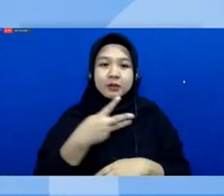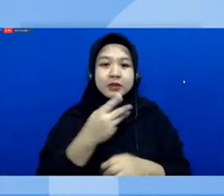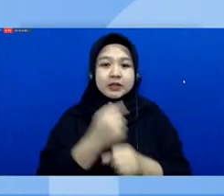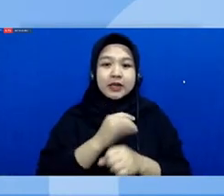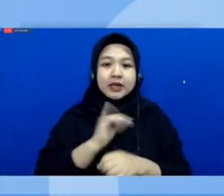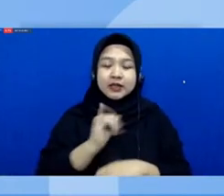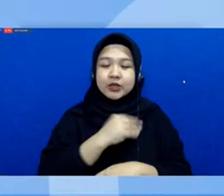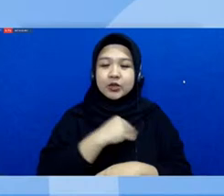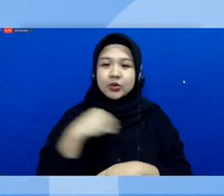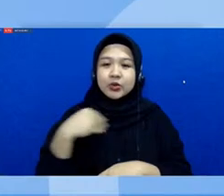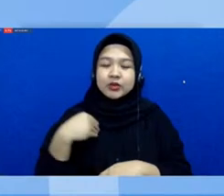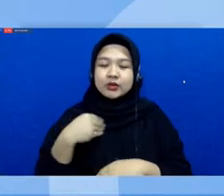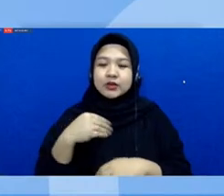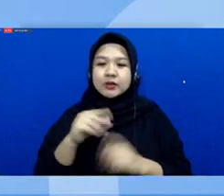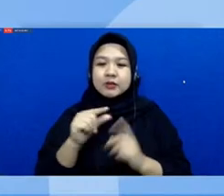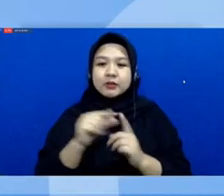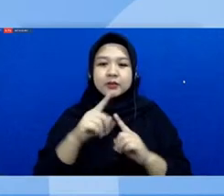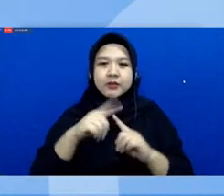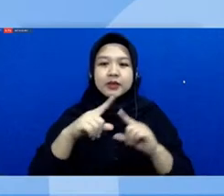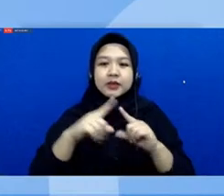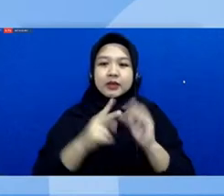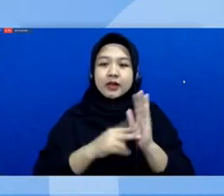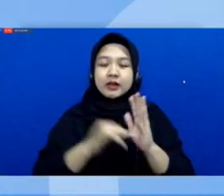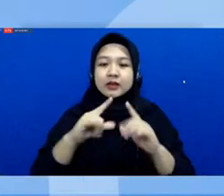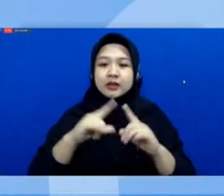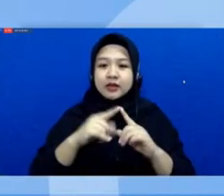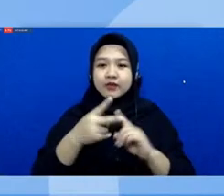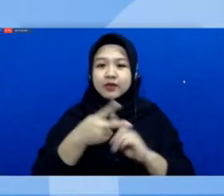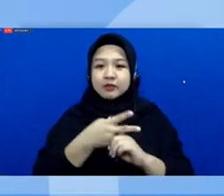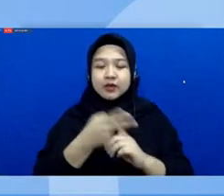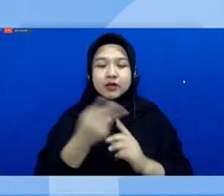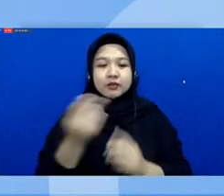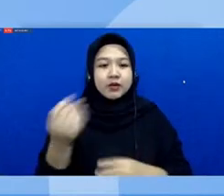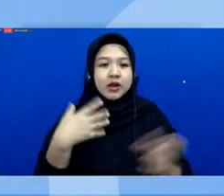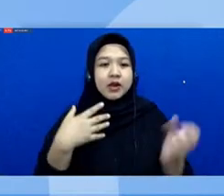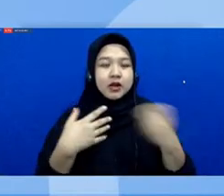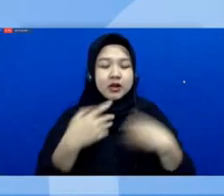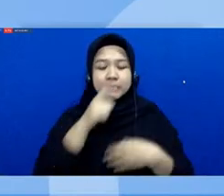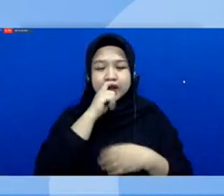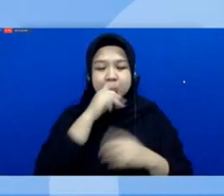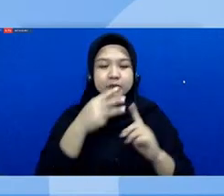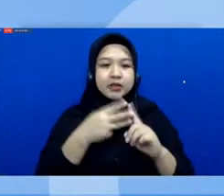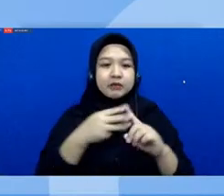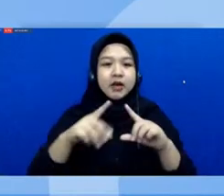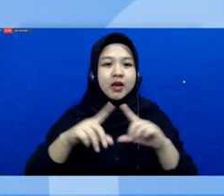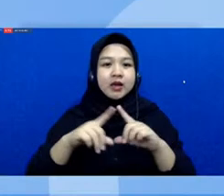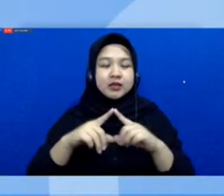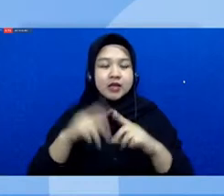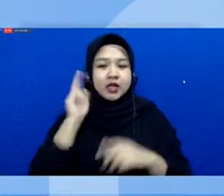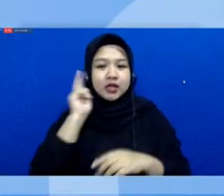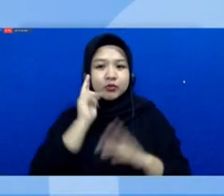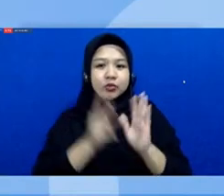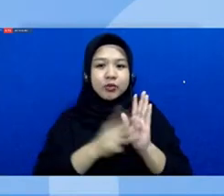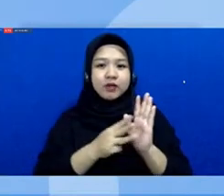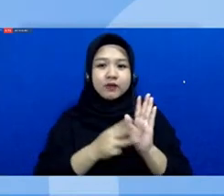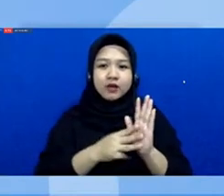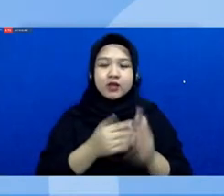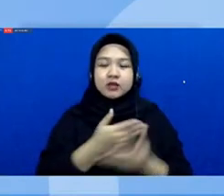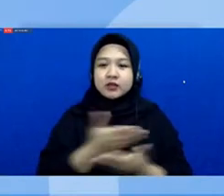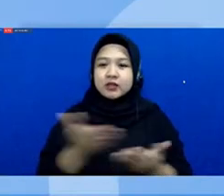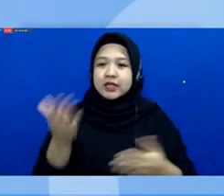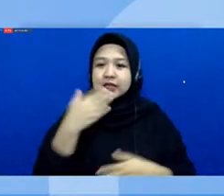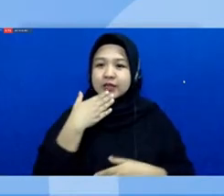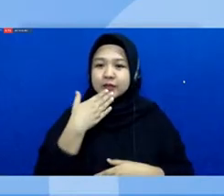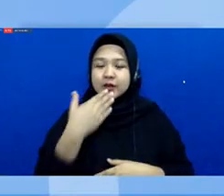Dr. Pritania, Prof. Fahmi, para penanggap juga, Pak Bima Arya, Bu Melva. Tentu saja terima kasih